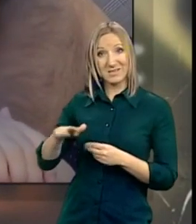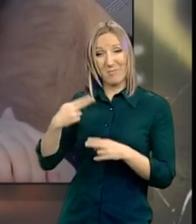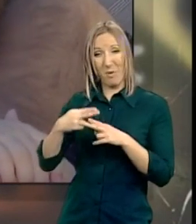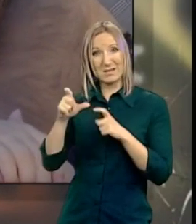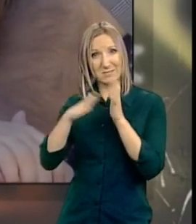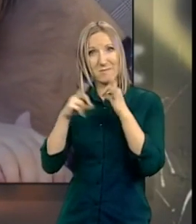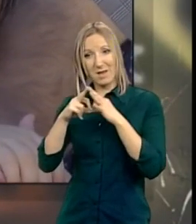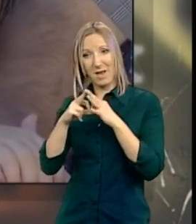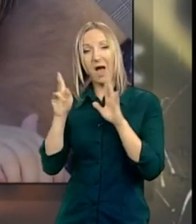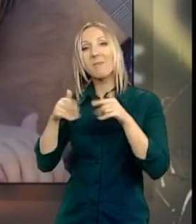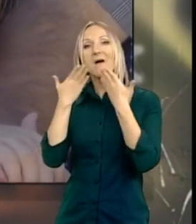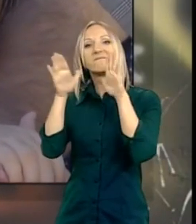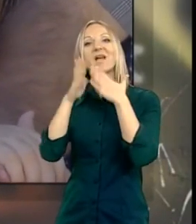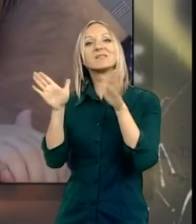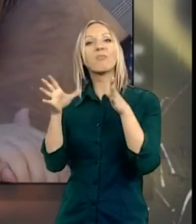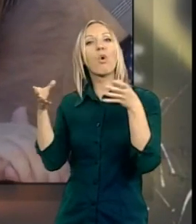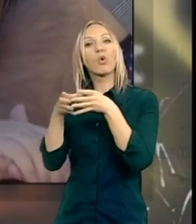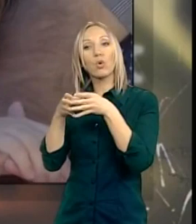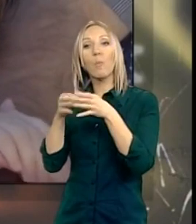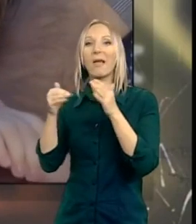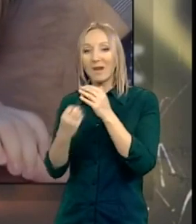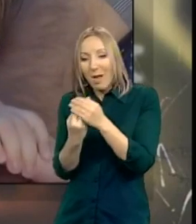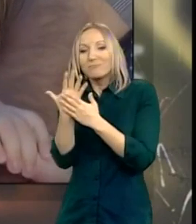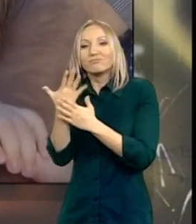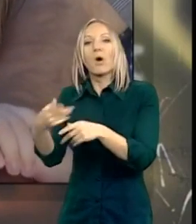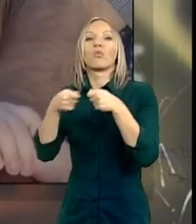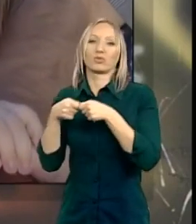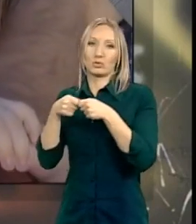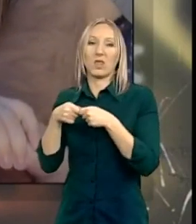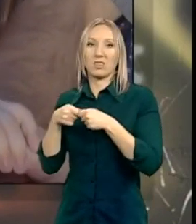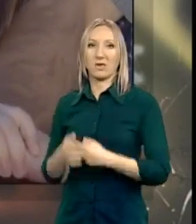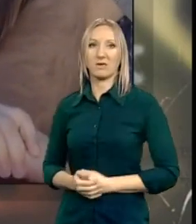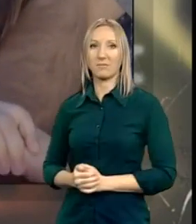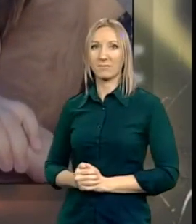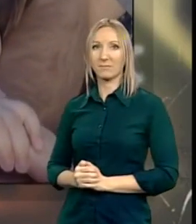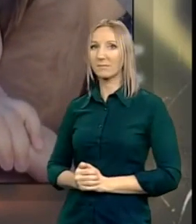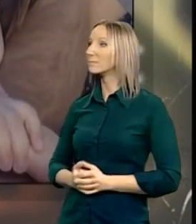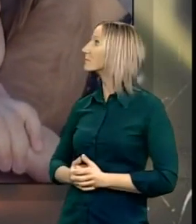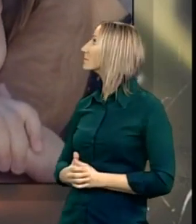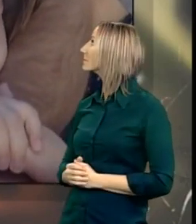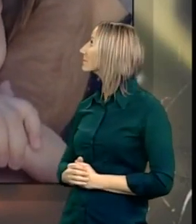bolesti okupili u Facebook grupi, koja bi trebalo da preraste u pravo udruženje.